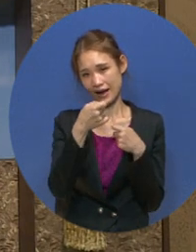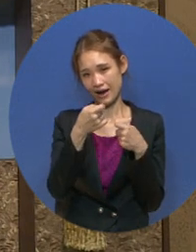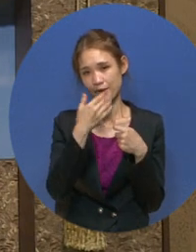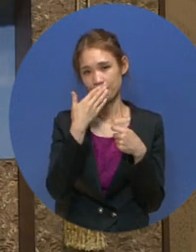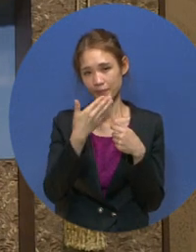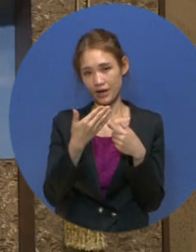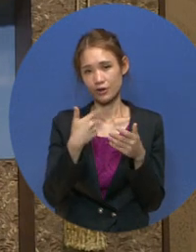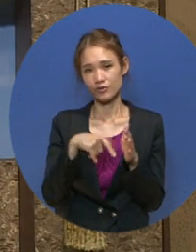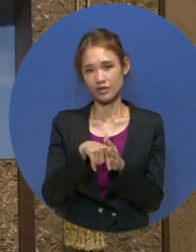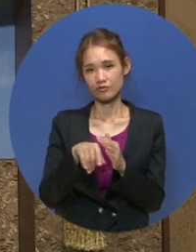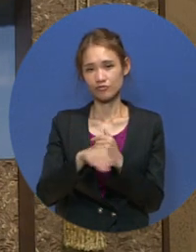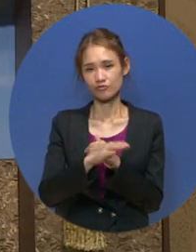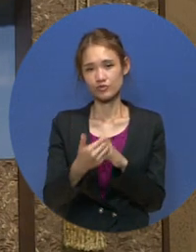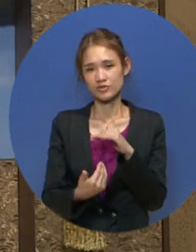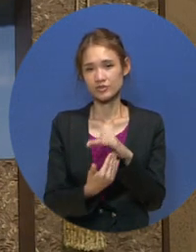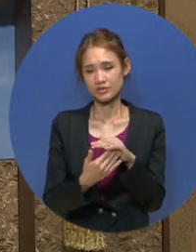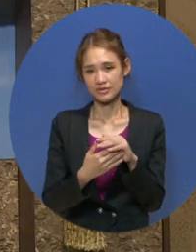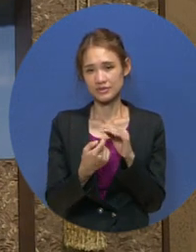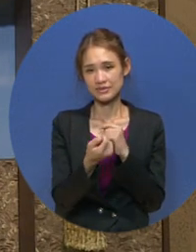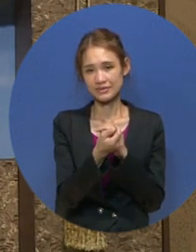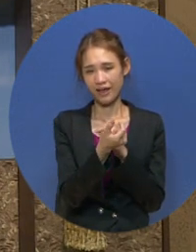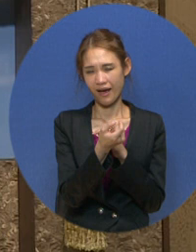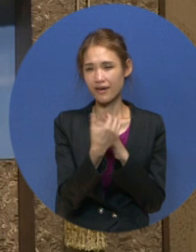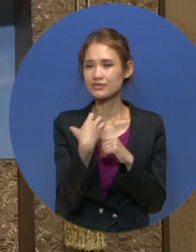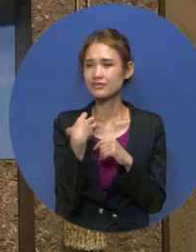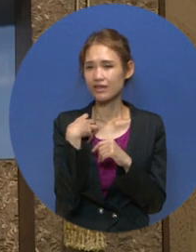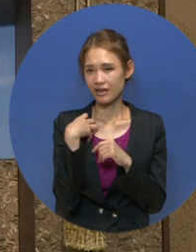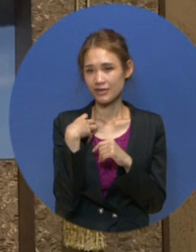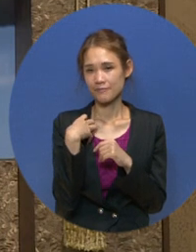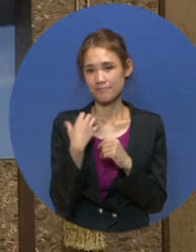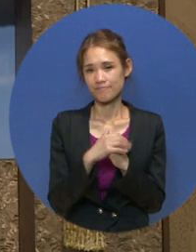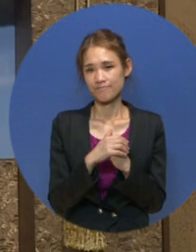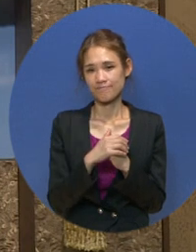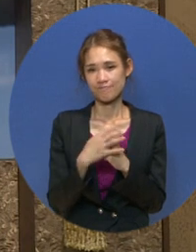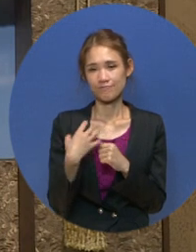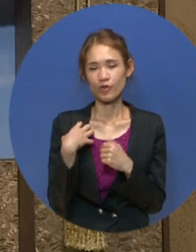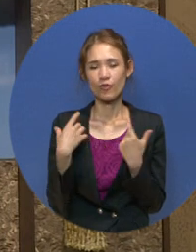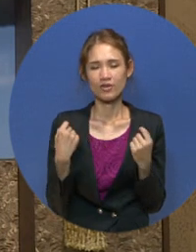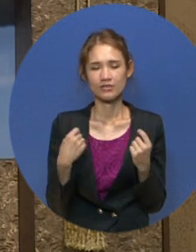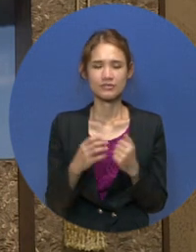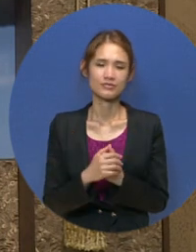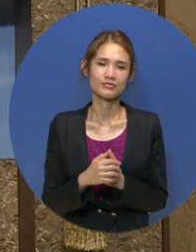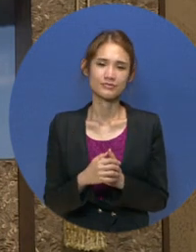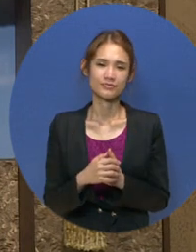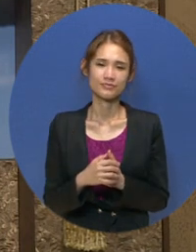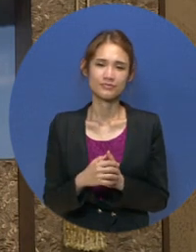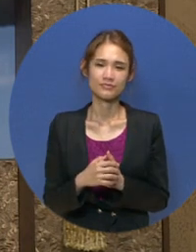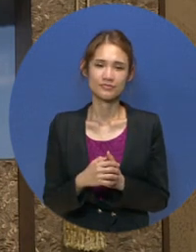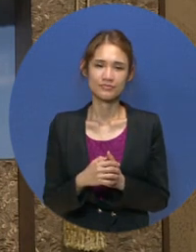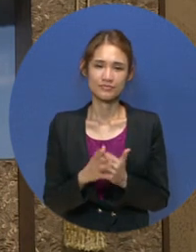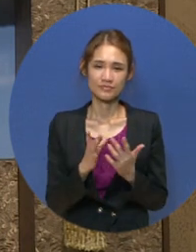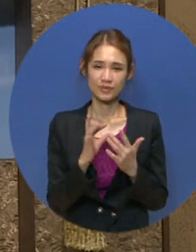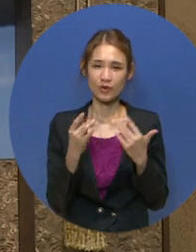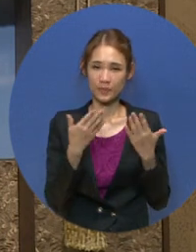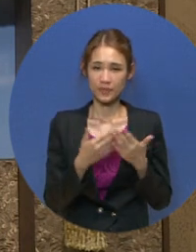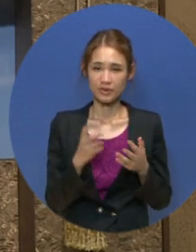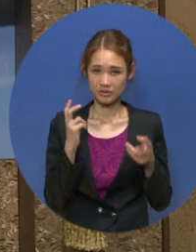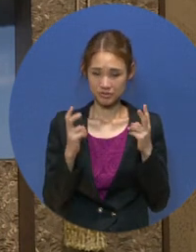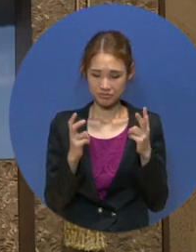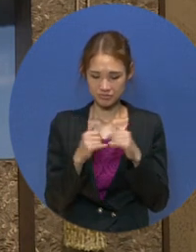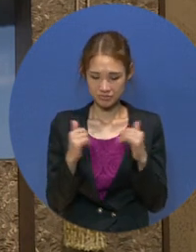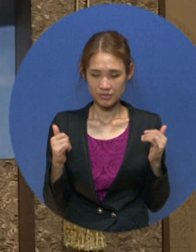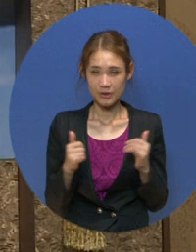있는 우리가 할수 있는 최소한의 책임이고 또 역할이라고 생각합니다. 그냥 선택받은 기업들